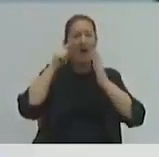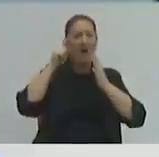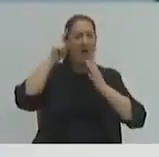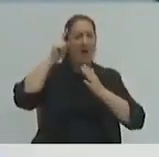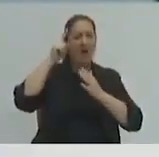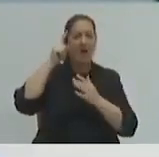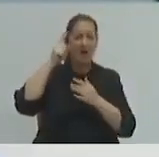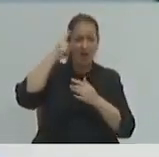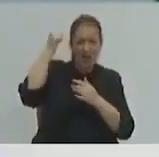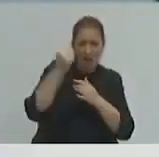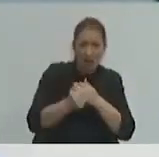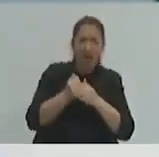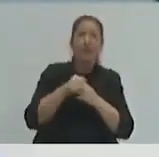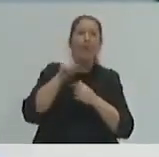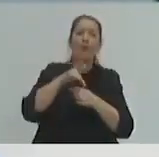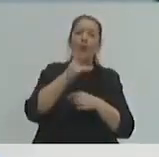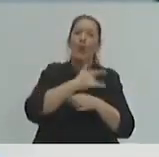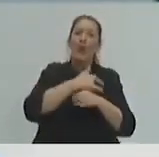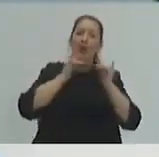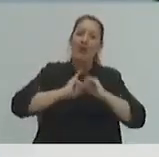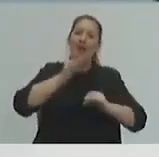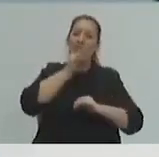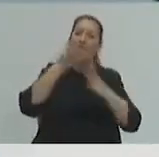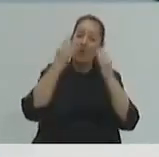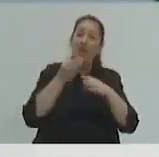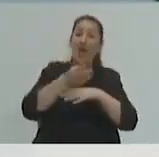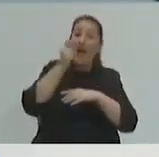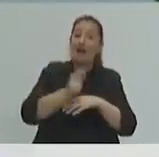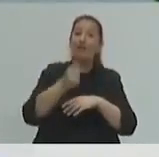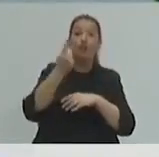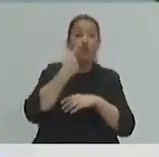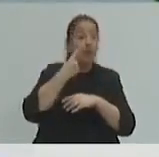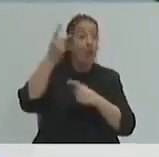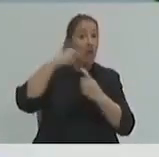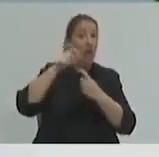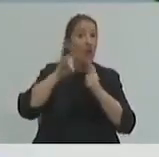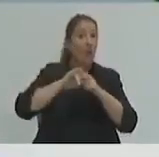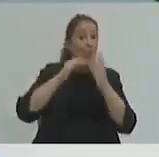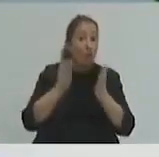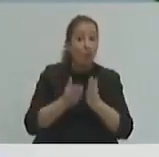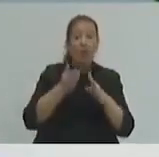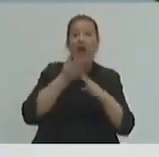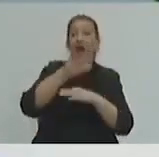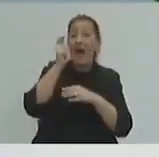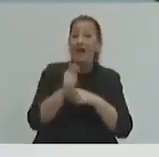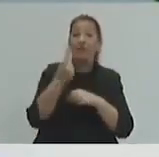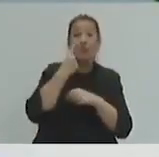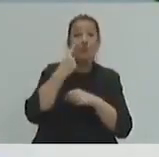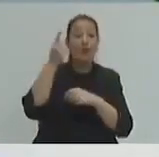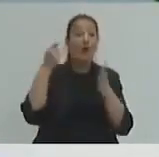Şunu gönül rahatlığıyla ifade edebilirim ki aslında cumhuriyet ruhuyla, aslında cumhuriyet